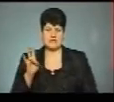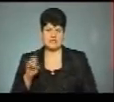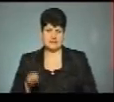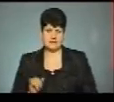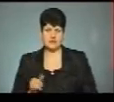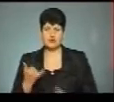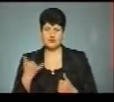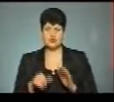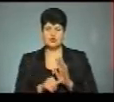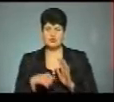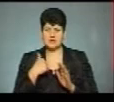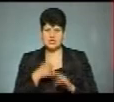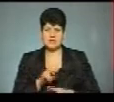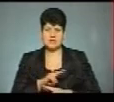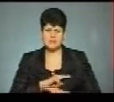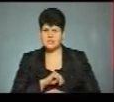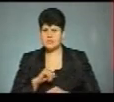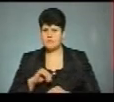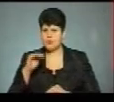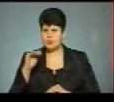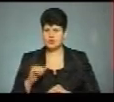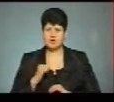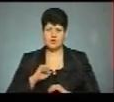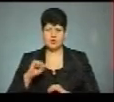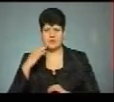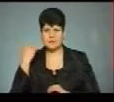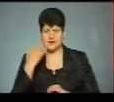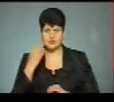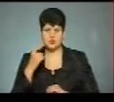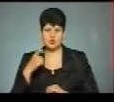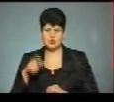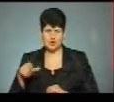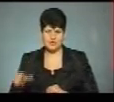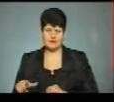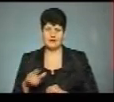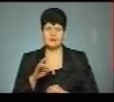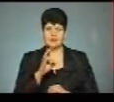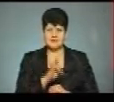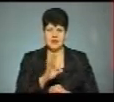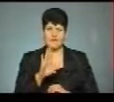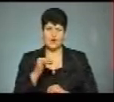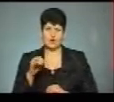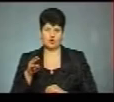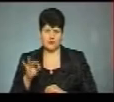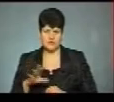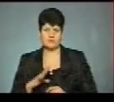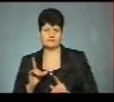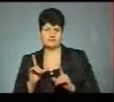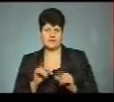Сьогодні 6-та річниця загибелі наймолодшого героя Небесної Сотні Назарія Войтовича. Ми побували в селі Травневе, звідки він